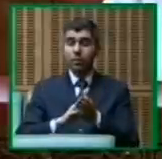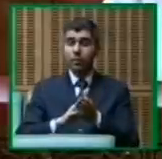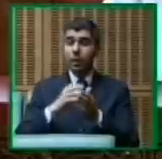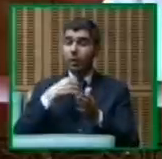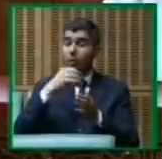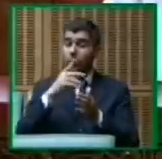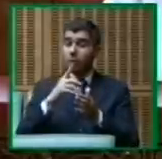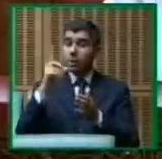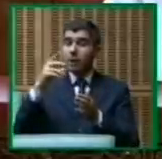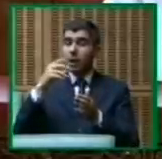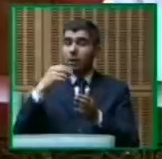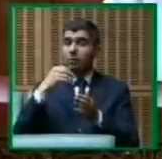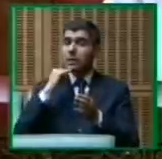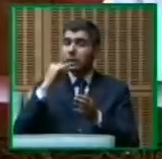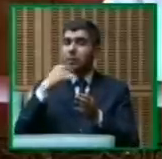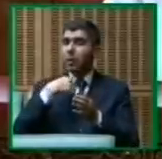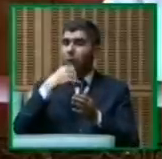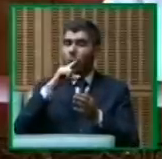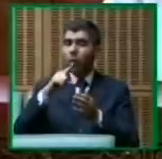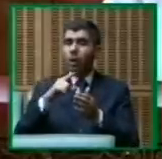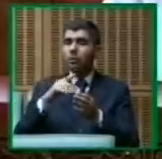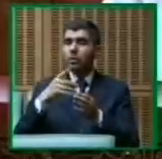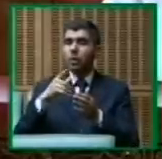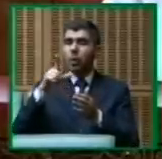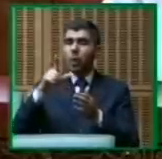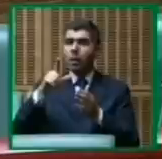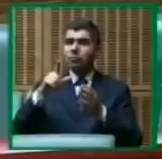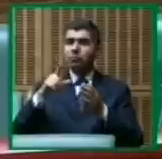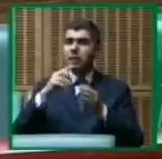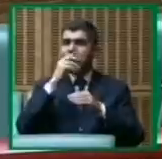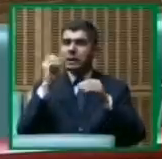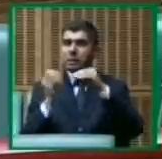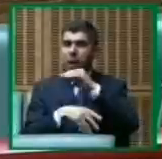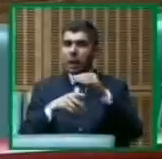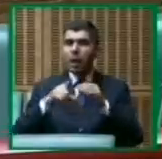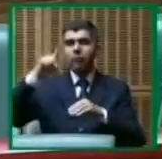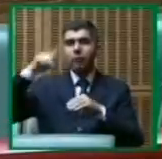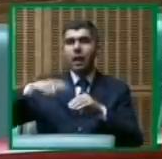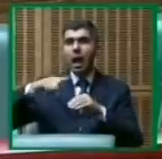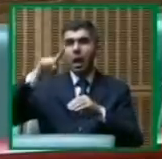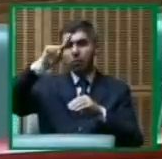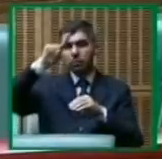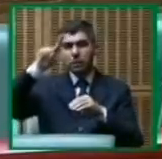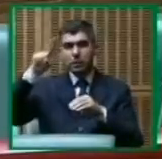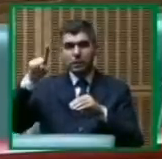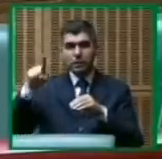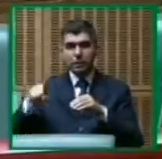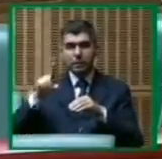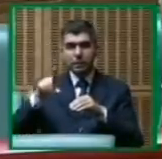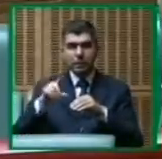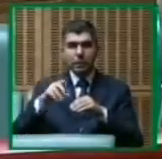عليكم السيدة الوزيرة، الانتاج اليومي ديال النفايات اللي كاينه في هذه